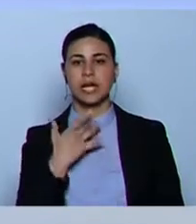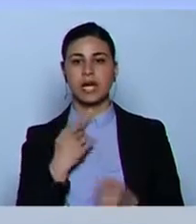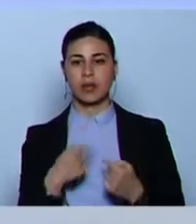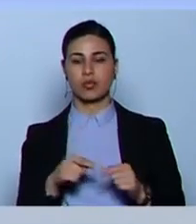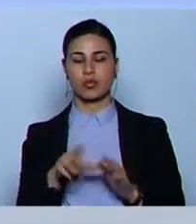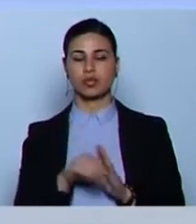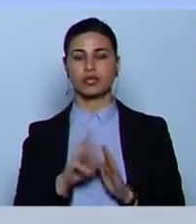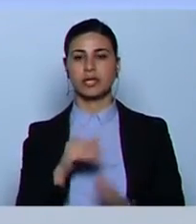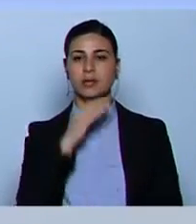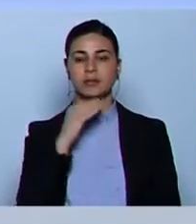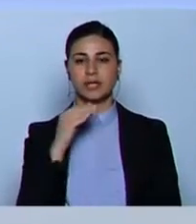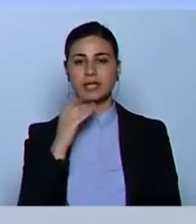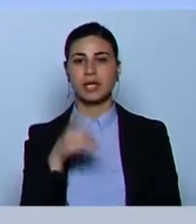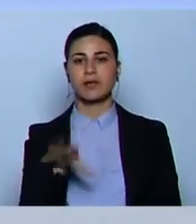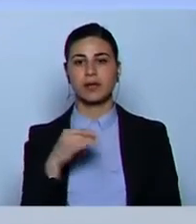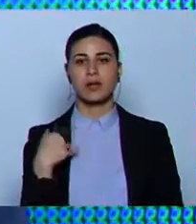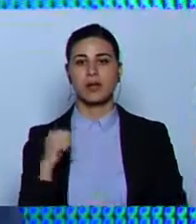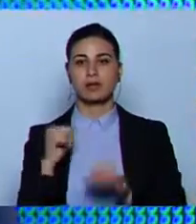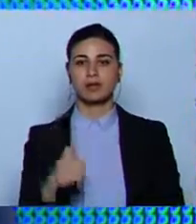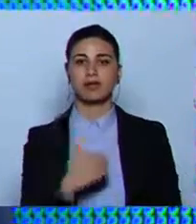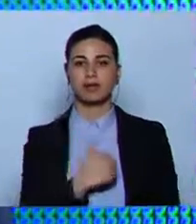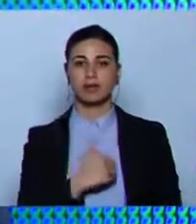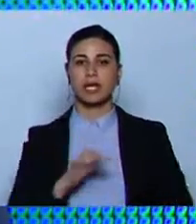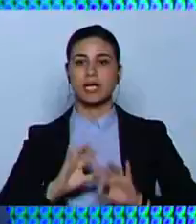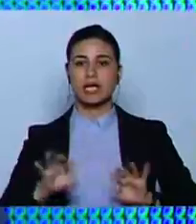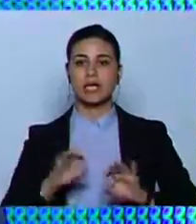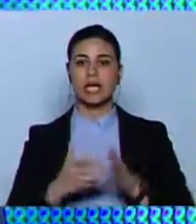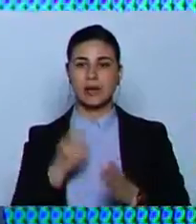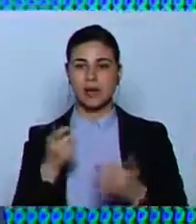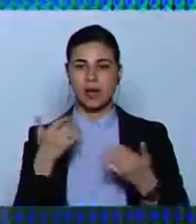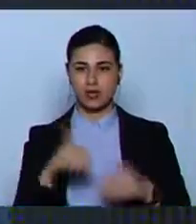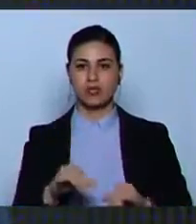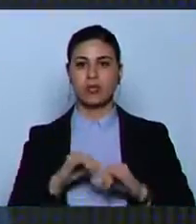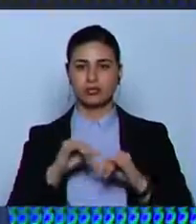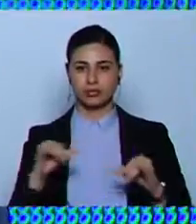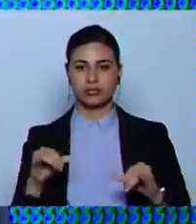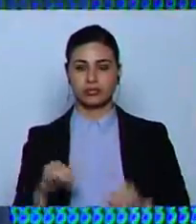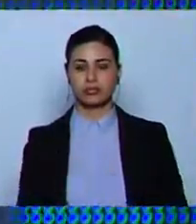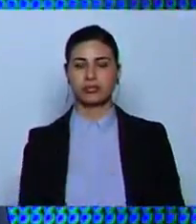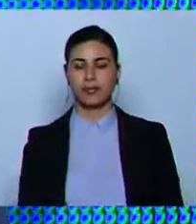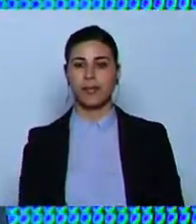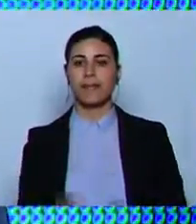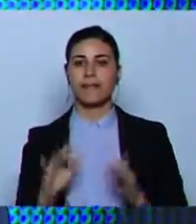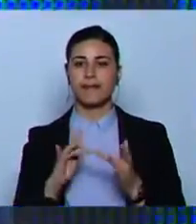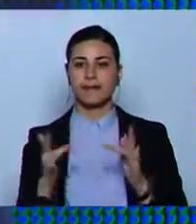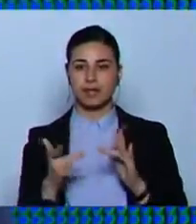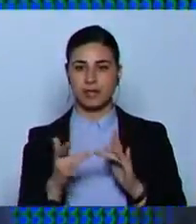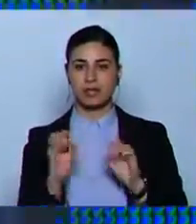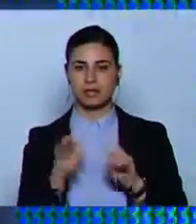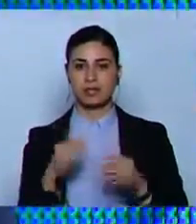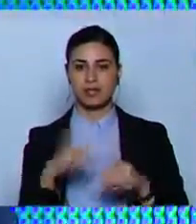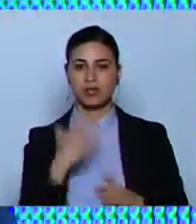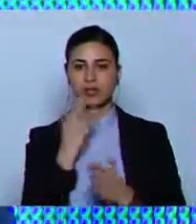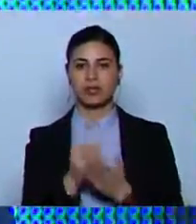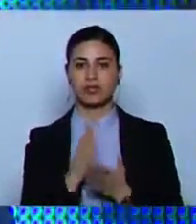და ცხეთის საკრებულო მერტყბად დაუჭირა მხარი, განცხადება შევიმუშავოთ, გავავრცელეთ ელექტრონული მედიის საშუალებით, რომ